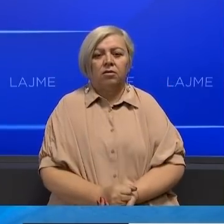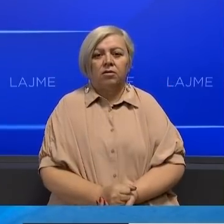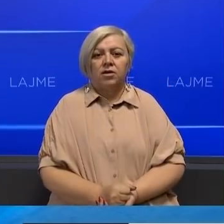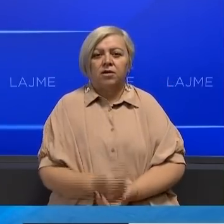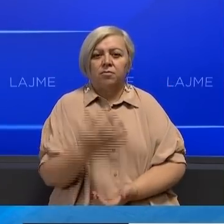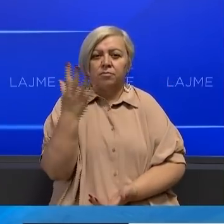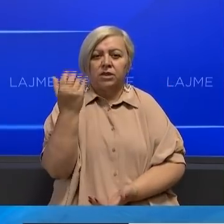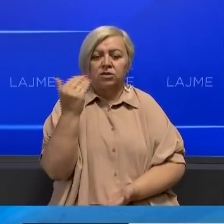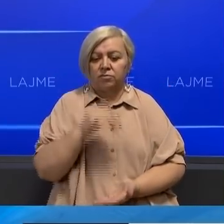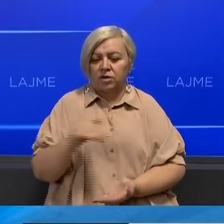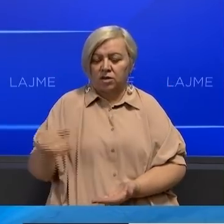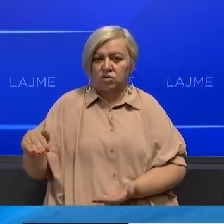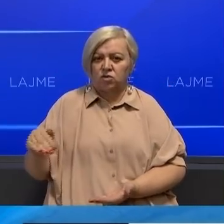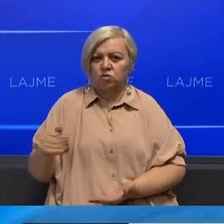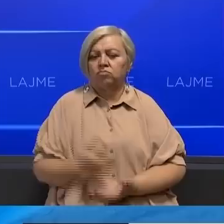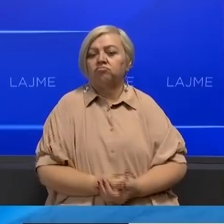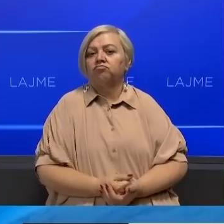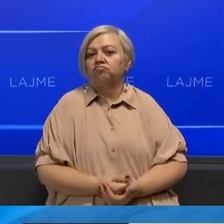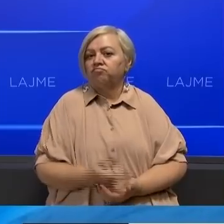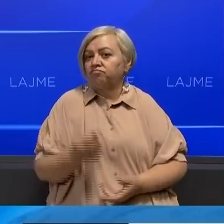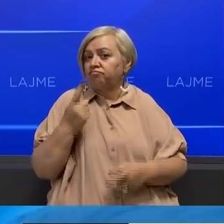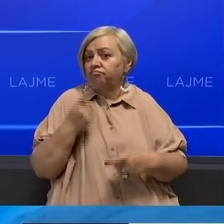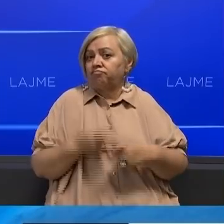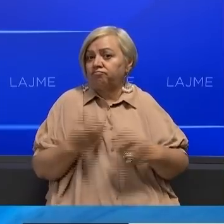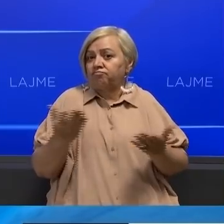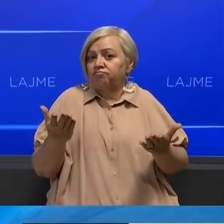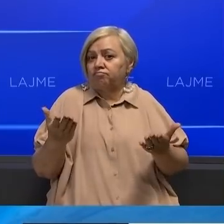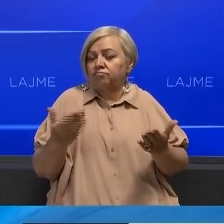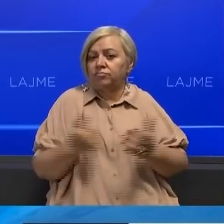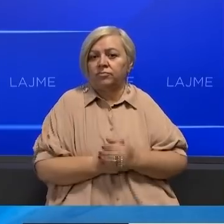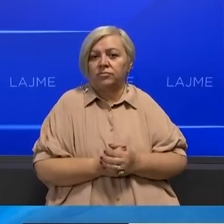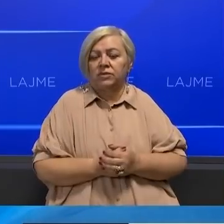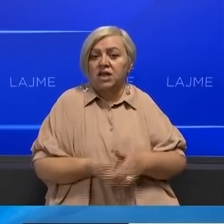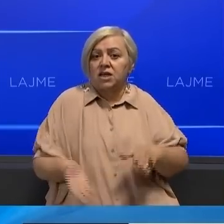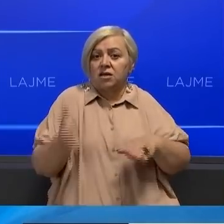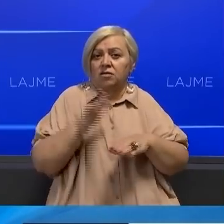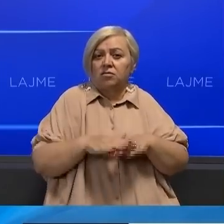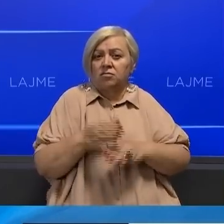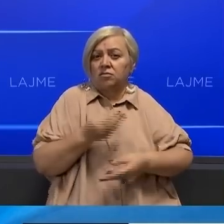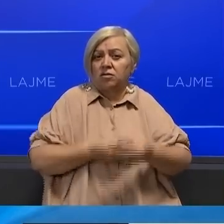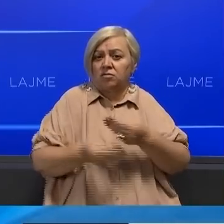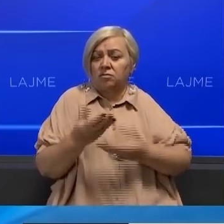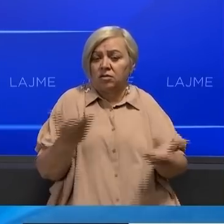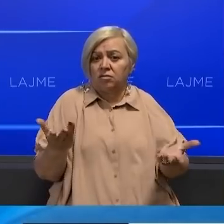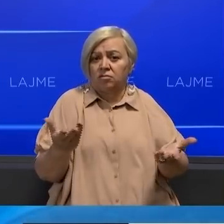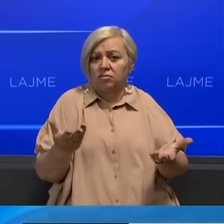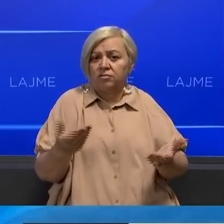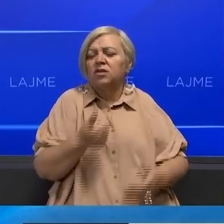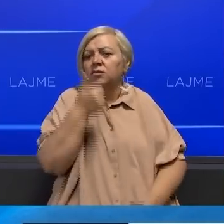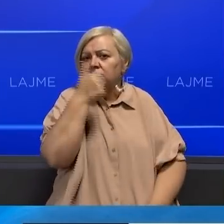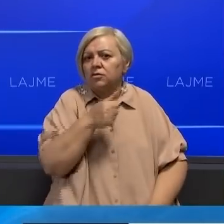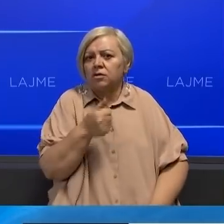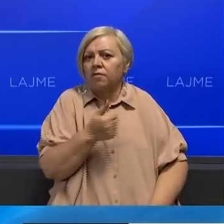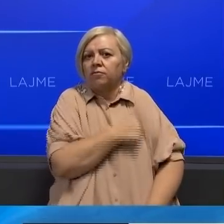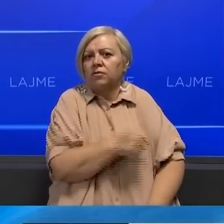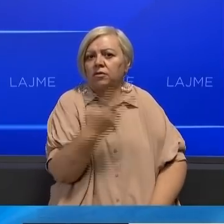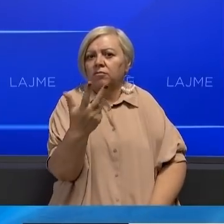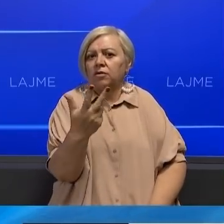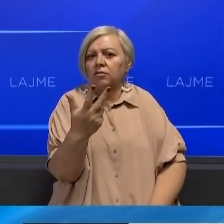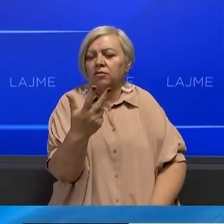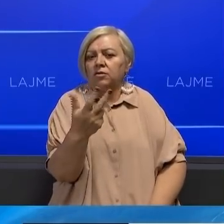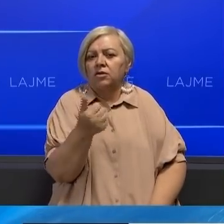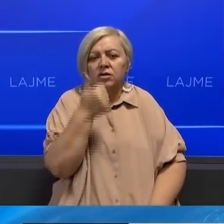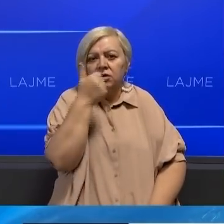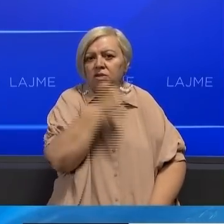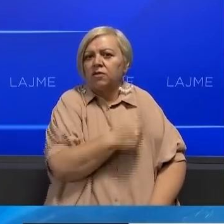500 milion euro, rreth gjysmë miliardi, po sigurisht kjo mundet me pas impakt edhe në rritjen ekonomike të vendit. Mi po çka ndodh mas 3 vjetve,